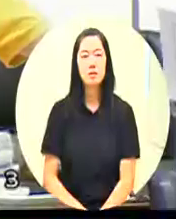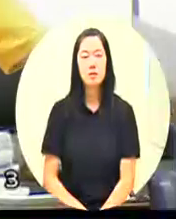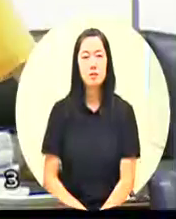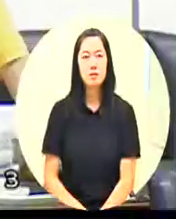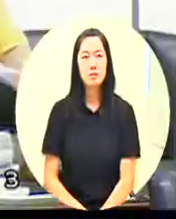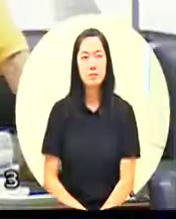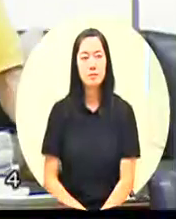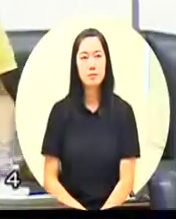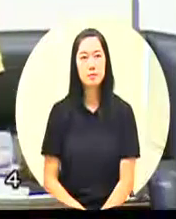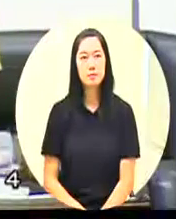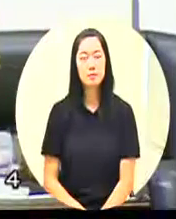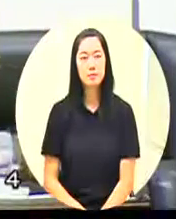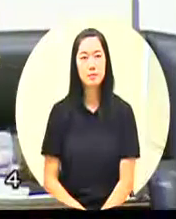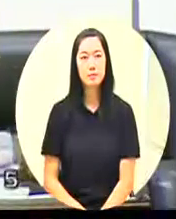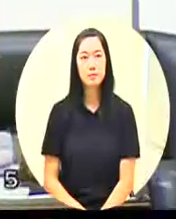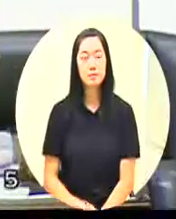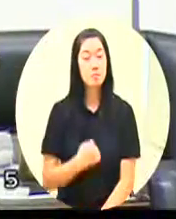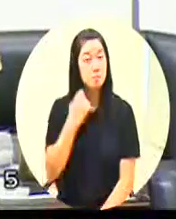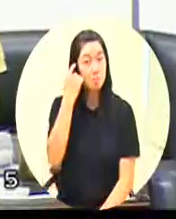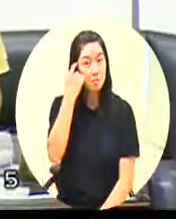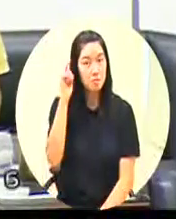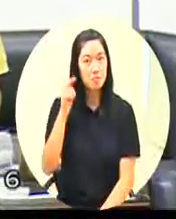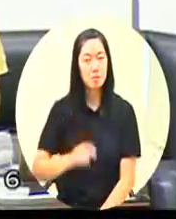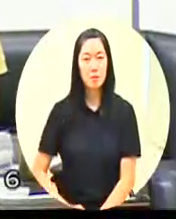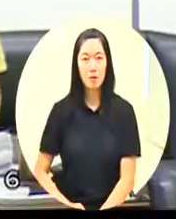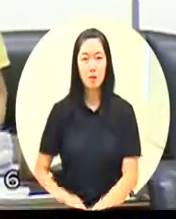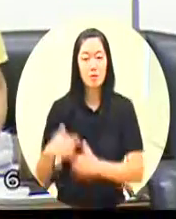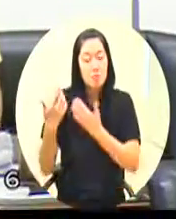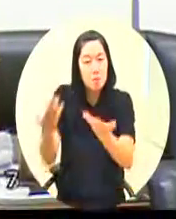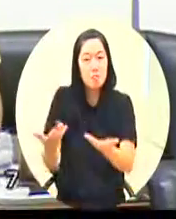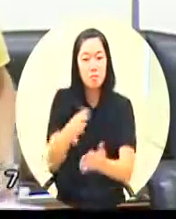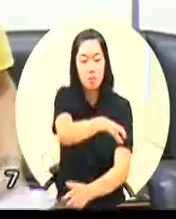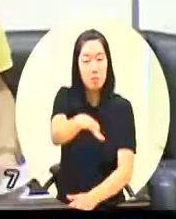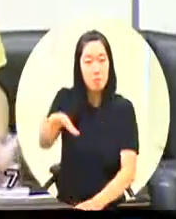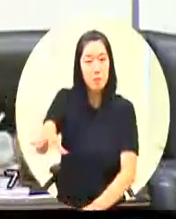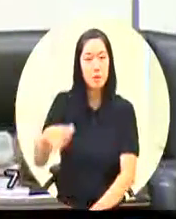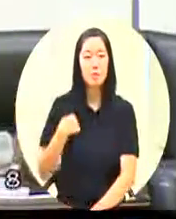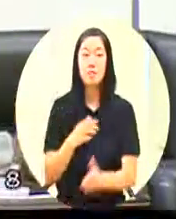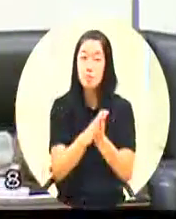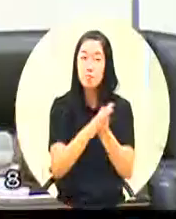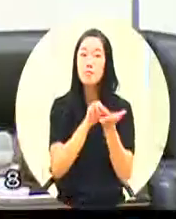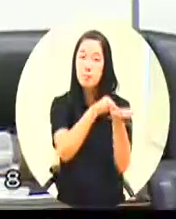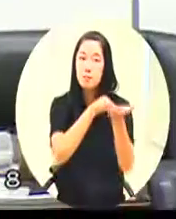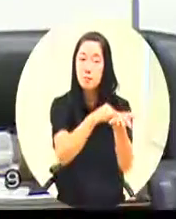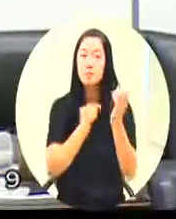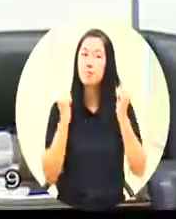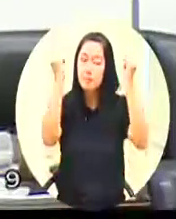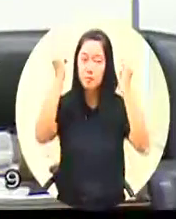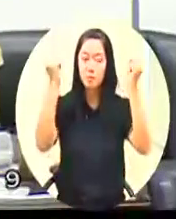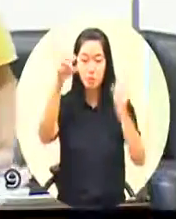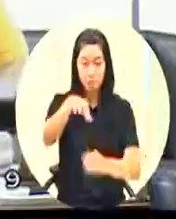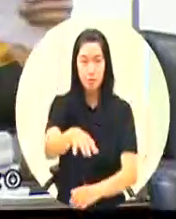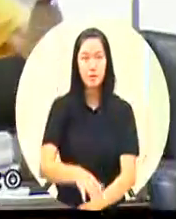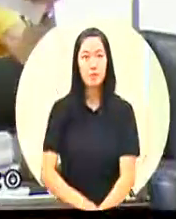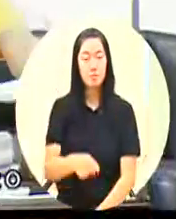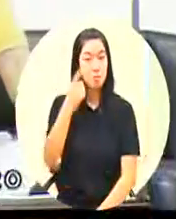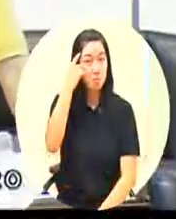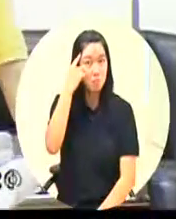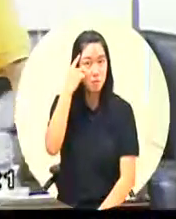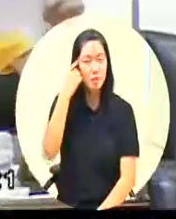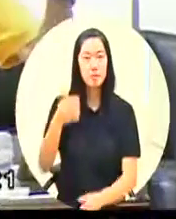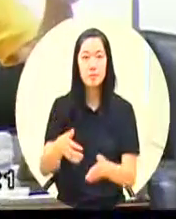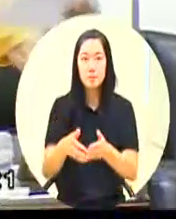啊，这养成。所以我想应该提供场地，好好争取。我就给你建议哈，这个真的观念，如果有养